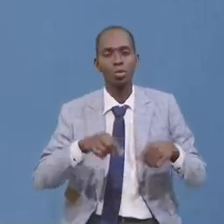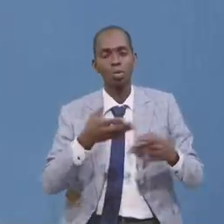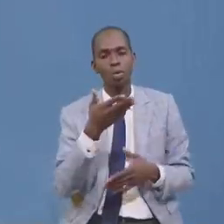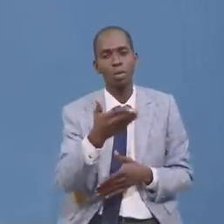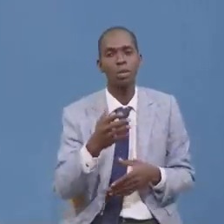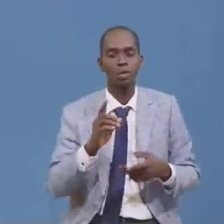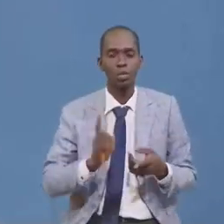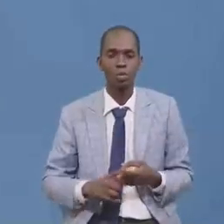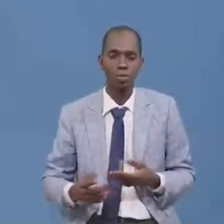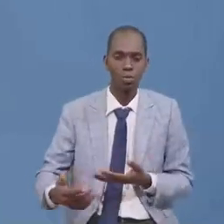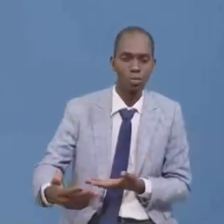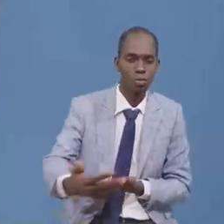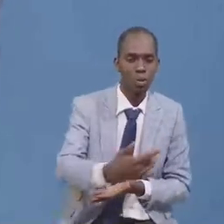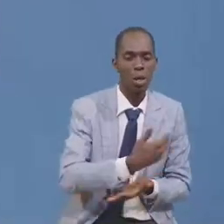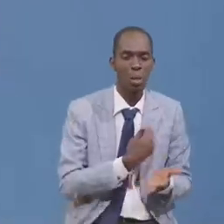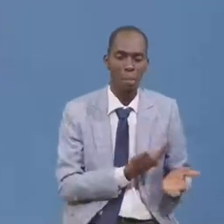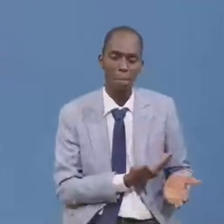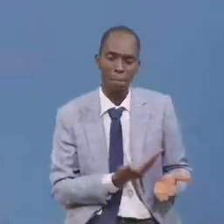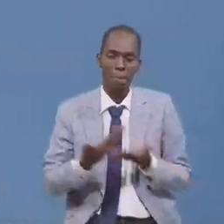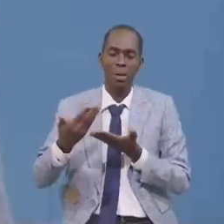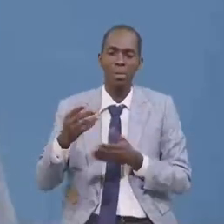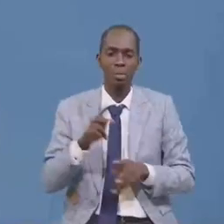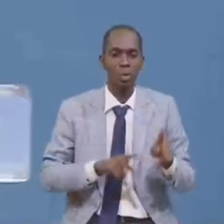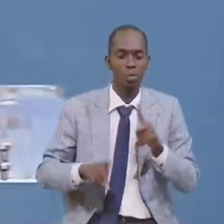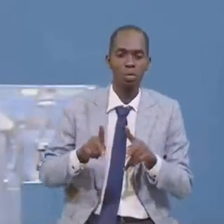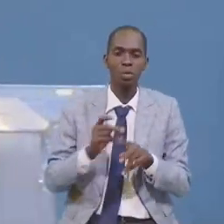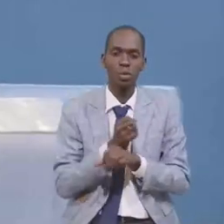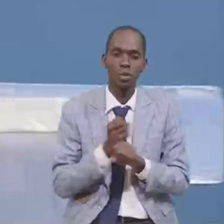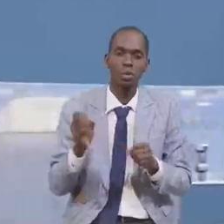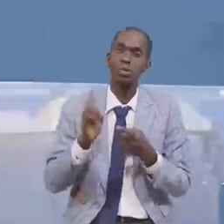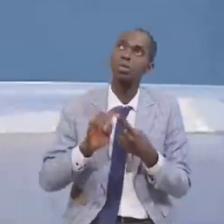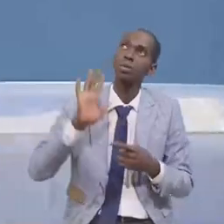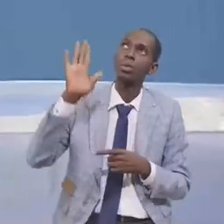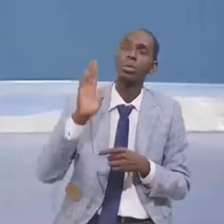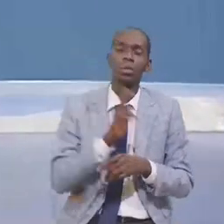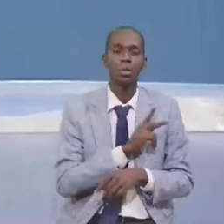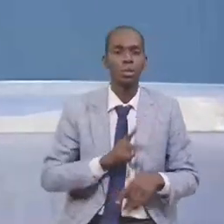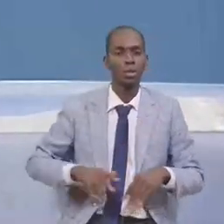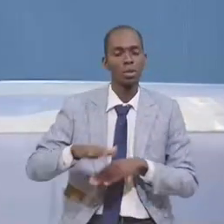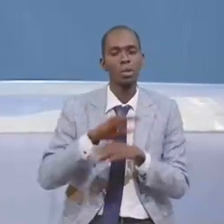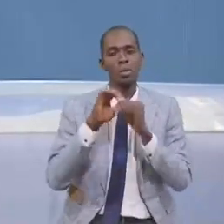Et il nous envoie pour que nous soyons des moissonneurs dans son royaume.